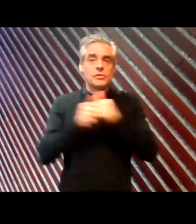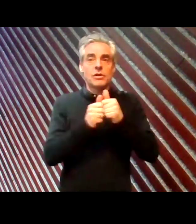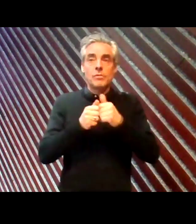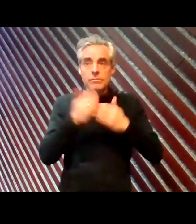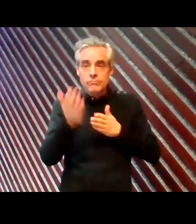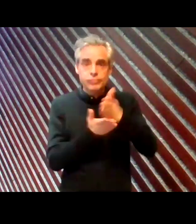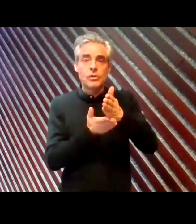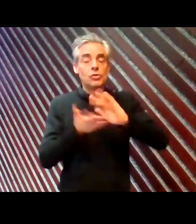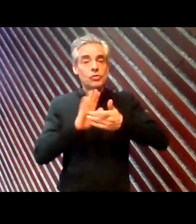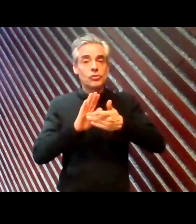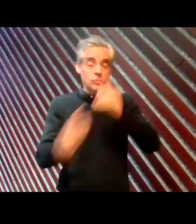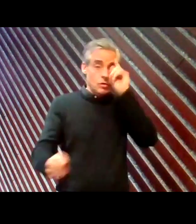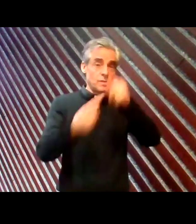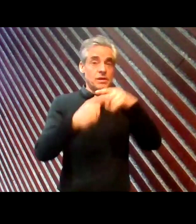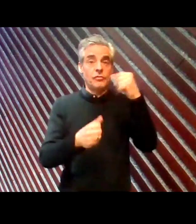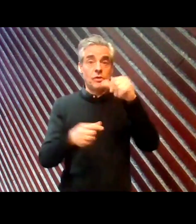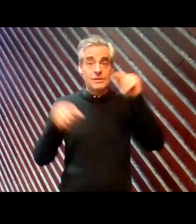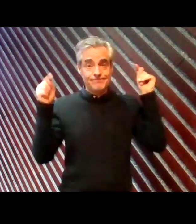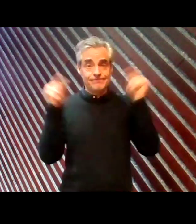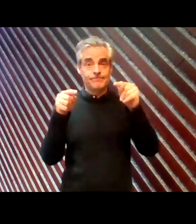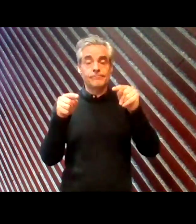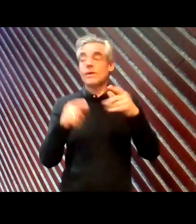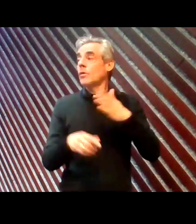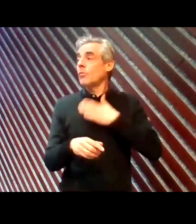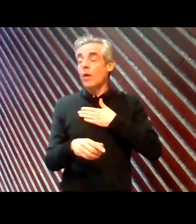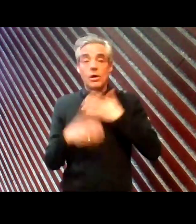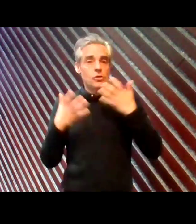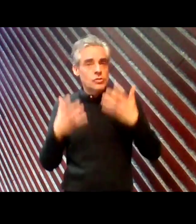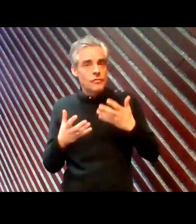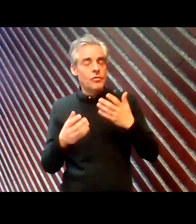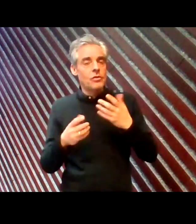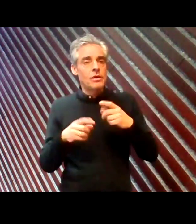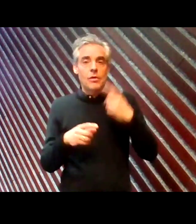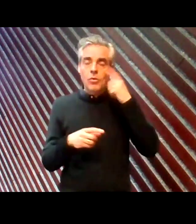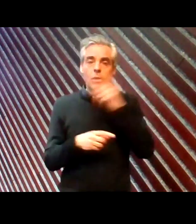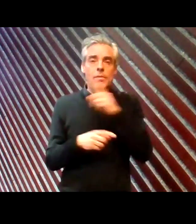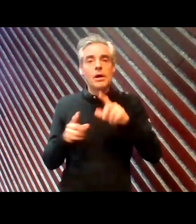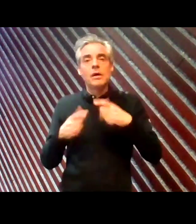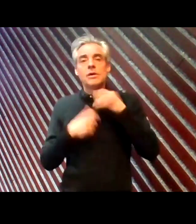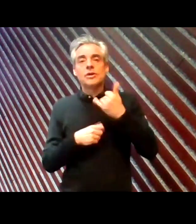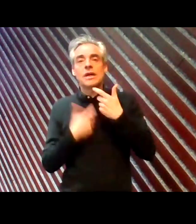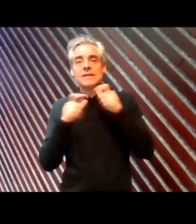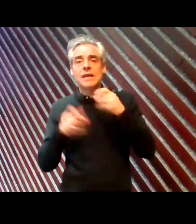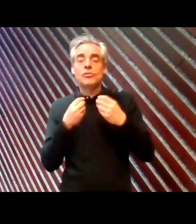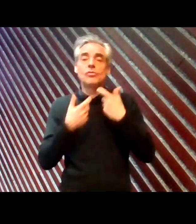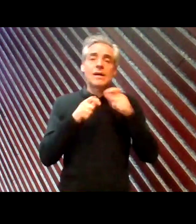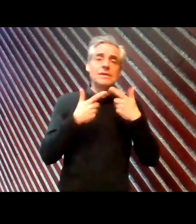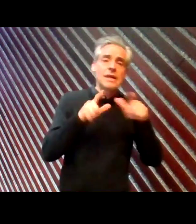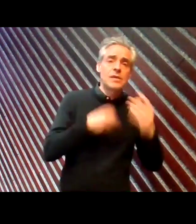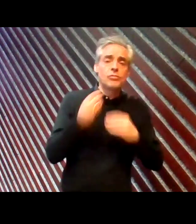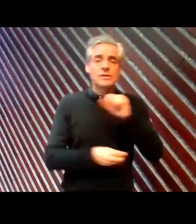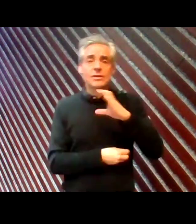définitive parce qu'on est tous tous moi demain j'ai envie d'aller voir pourquoi j'irais plus pour Jacques Cède ou Accès libre ou plus pour